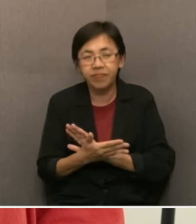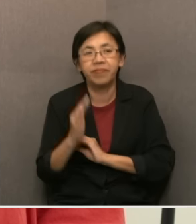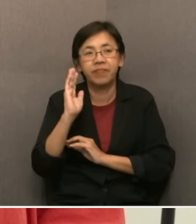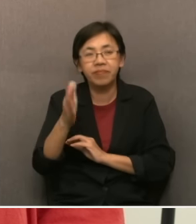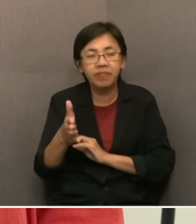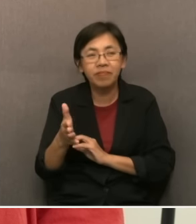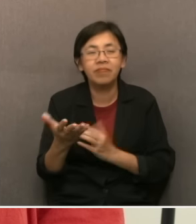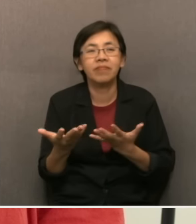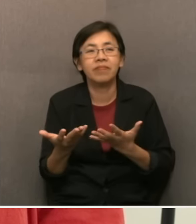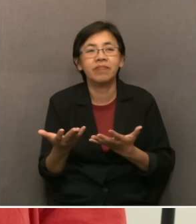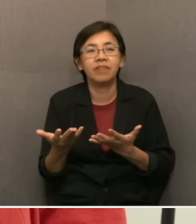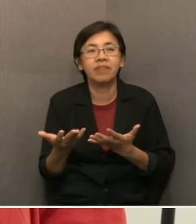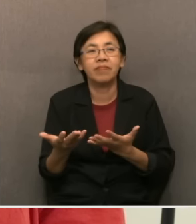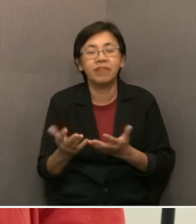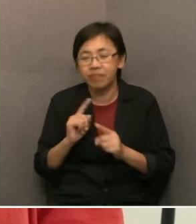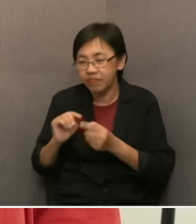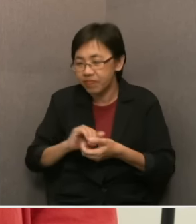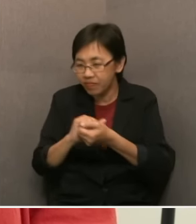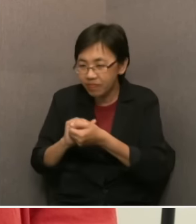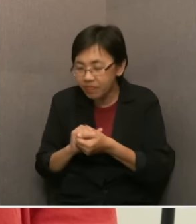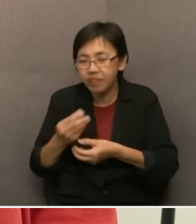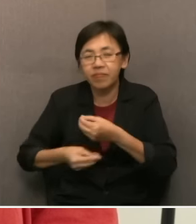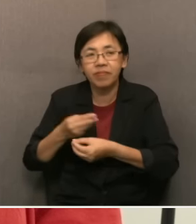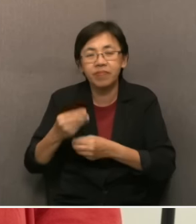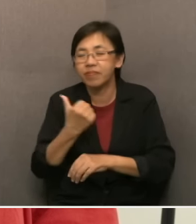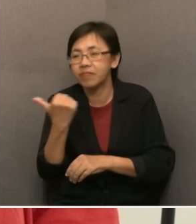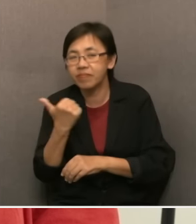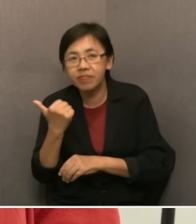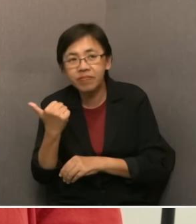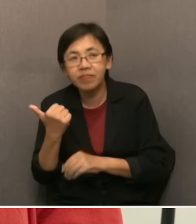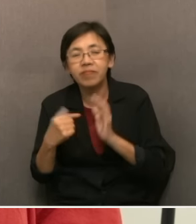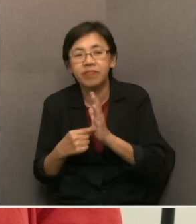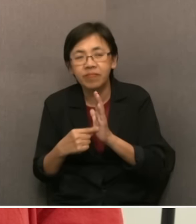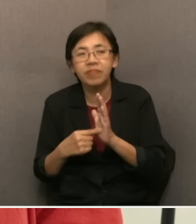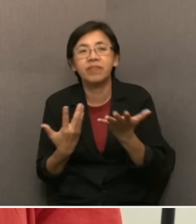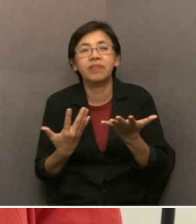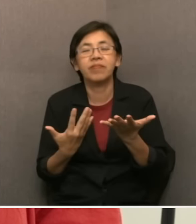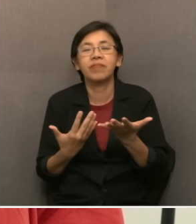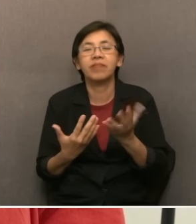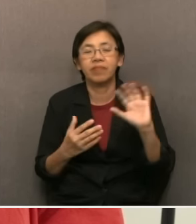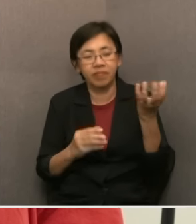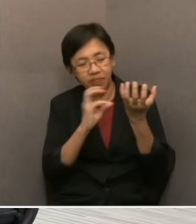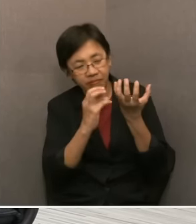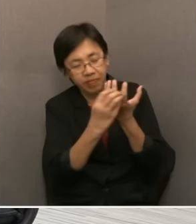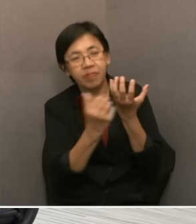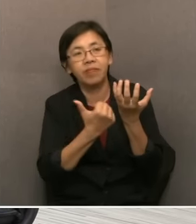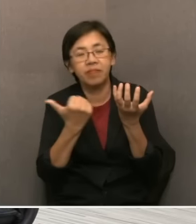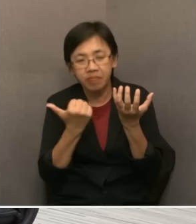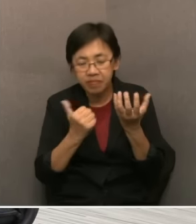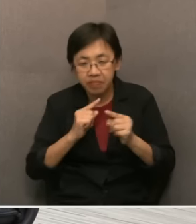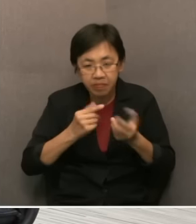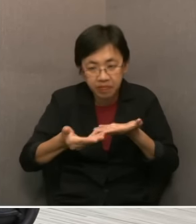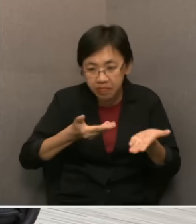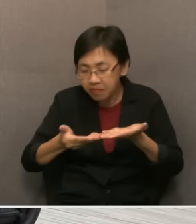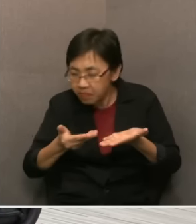ไปหาเอ่อพันธมิตรทางด้านการค้าในฝั่งของตะวันออกหรือภูมิภาคอื่นที่เป็นตัวเลือกมากขึ้นฉะนั้น